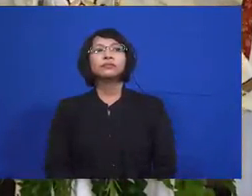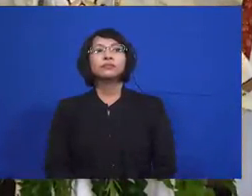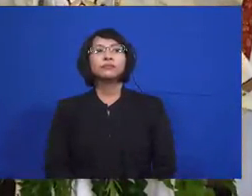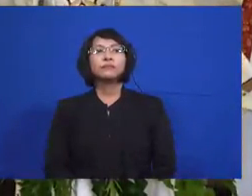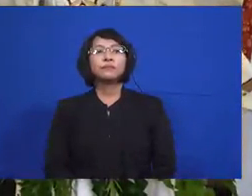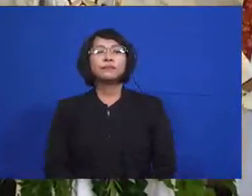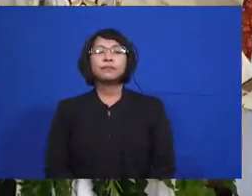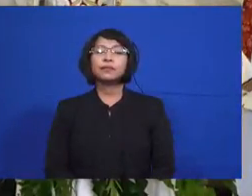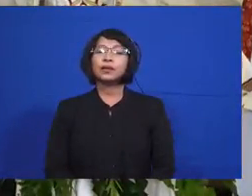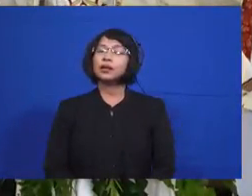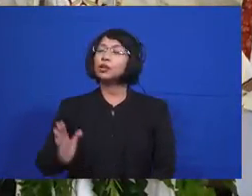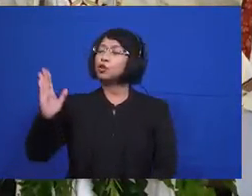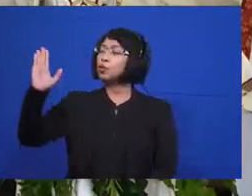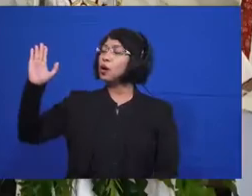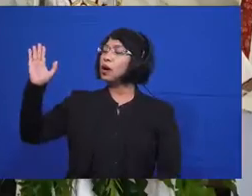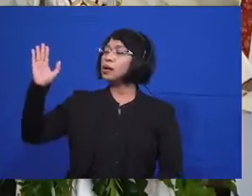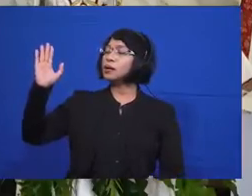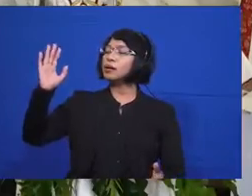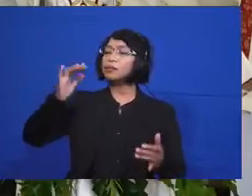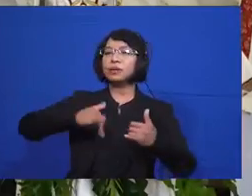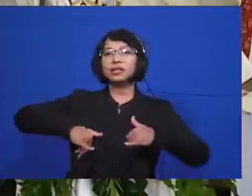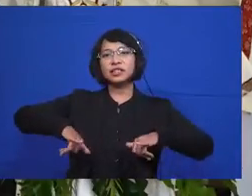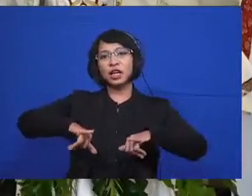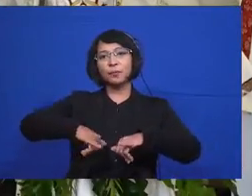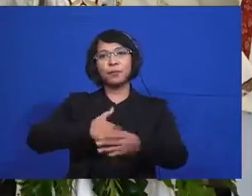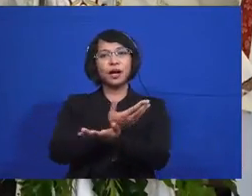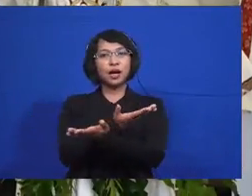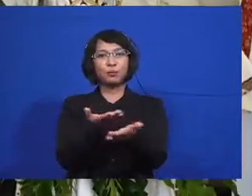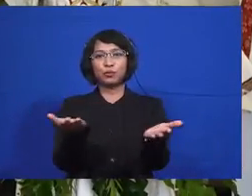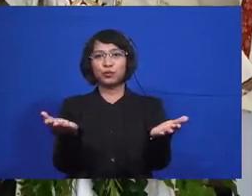berkat. Tuhan bersamamu.